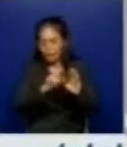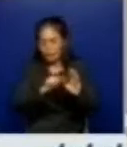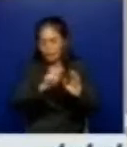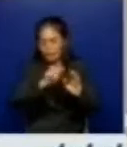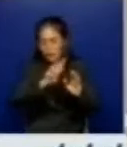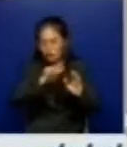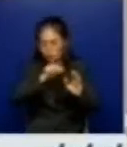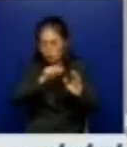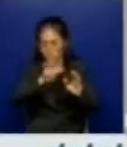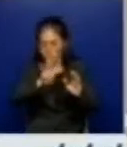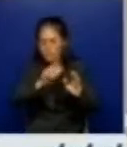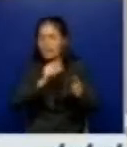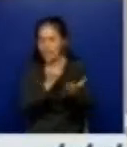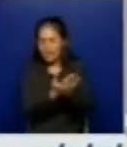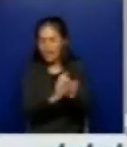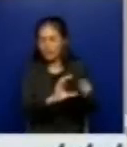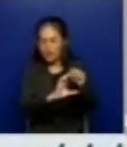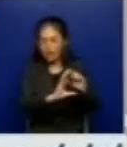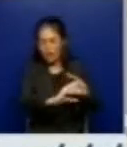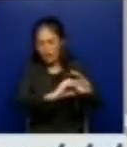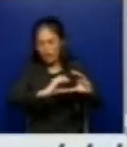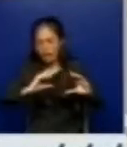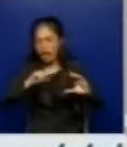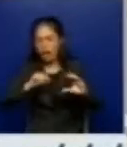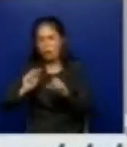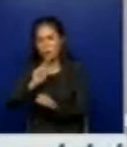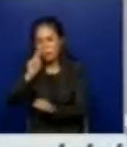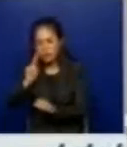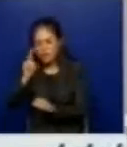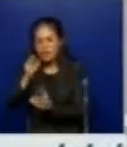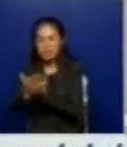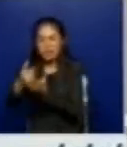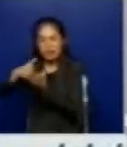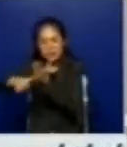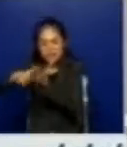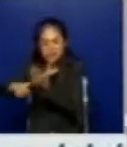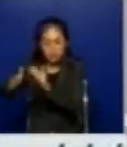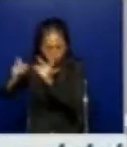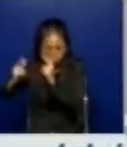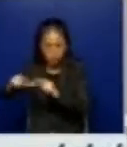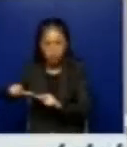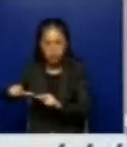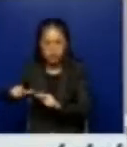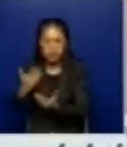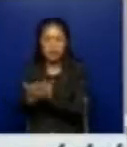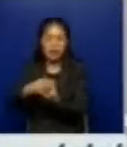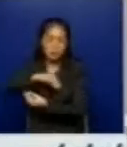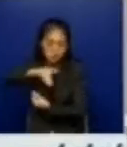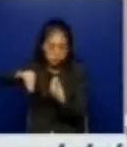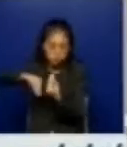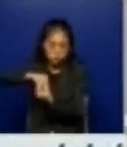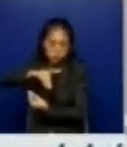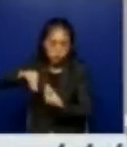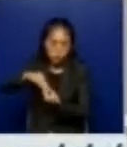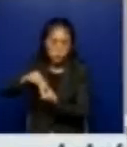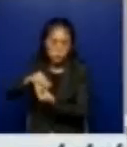ทำไมเราไม่ดึงเงินก็ประมาณส่วนนั้นมาใช้เราจะได้จัดเก็บภาษีจากพี่น้องประชาชนน้อยลงเราจะได้มีเงินหมุนเวียนอยู่ในระบบเศรษฐกิจ